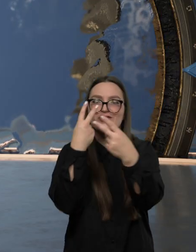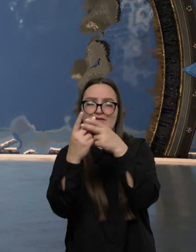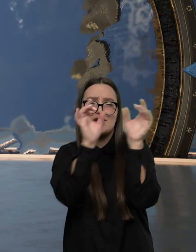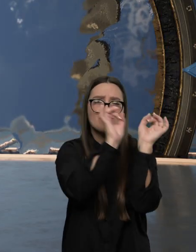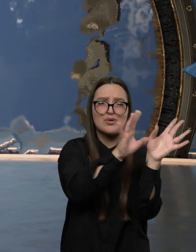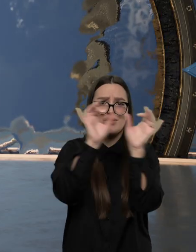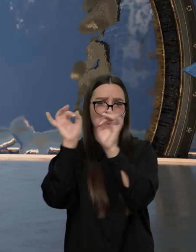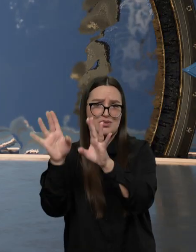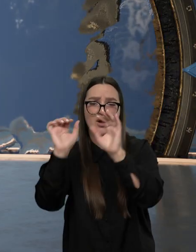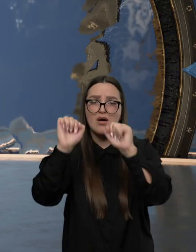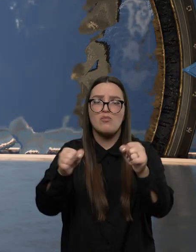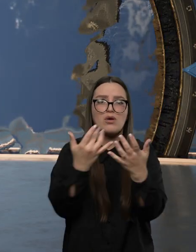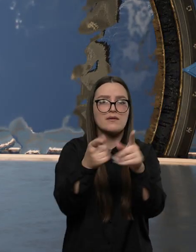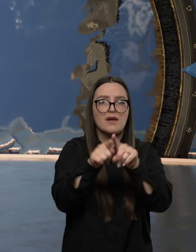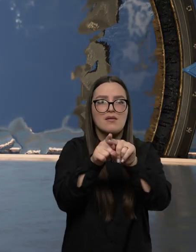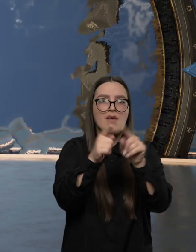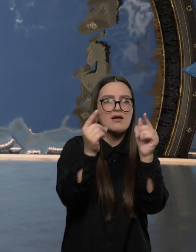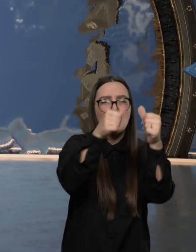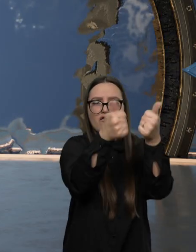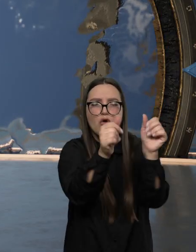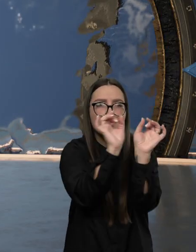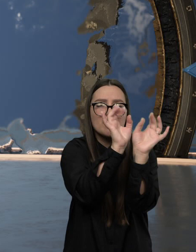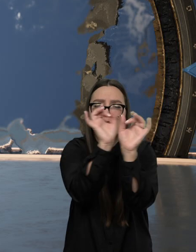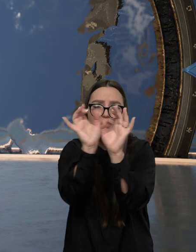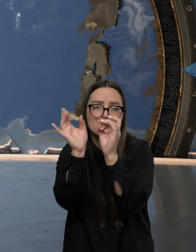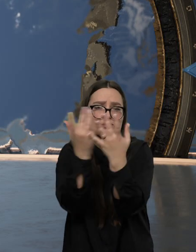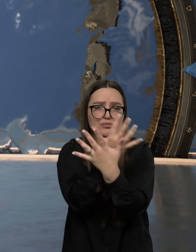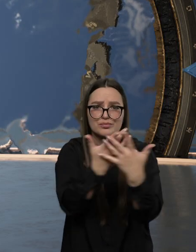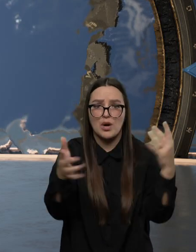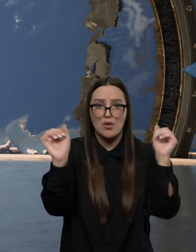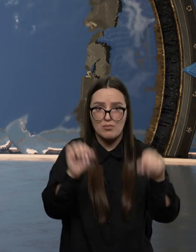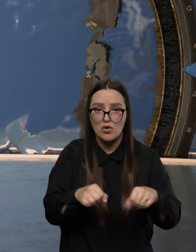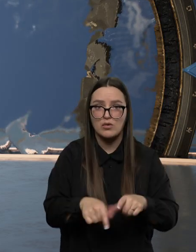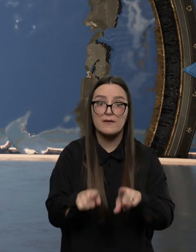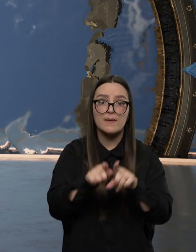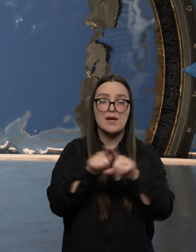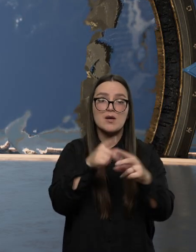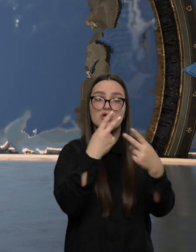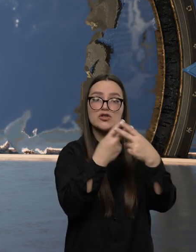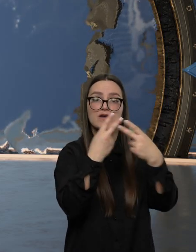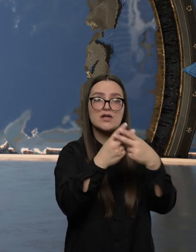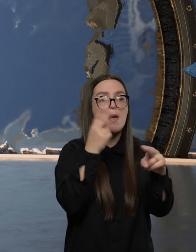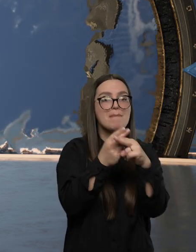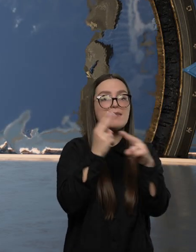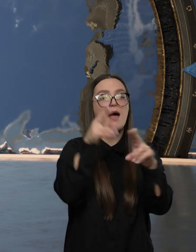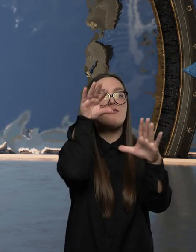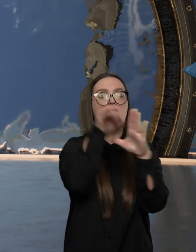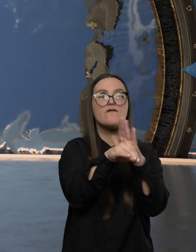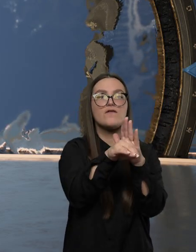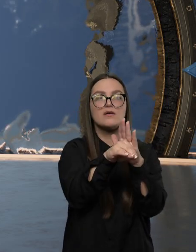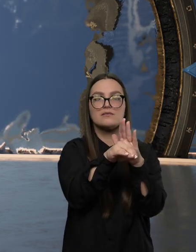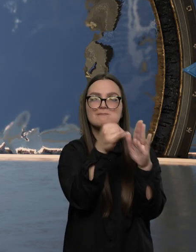nelygų. Jos sandara gali būti įvairi. Akivaizdu, kad yra ir jos turi įvairias metalų